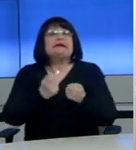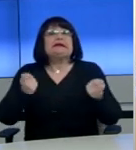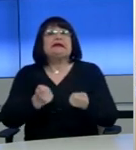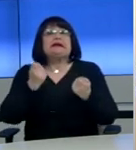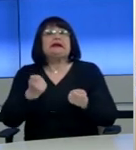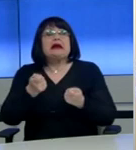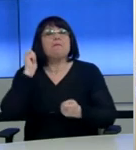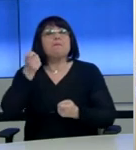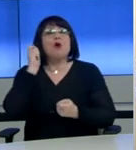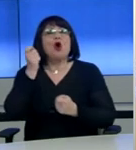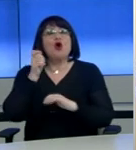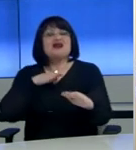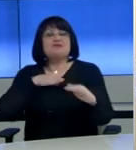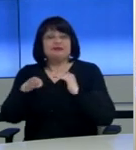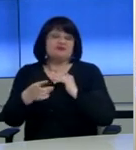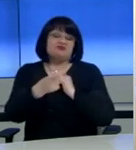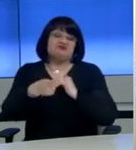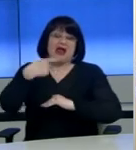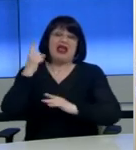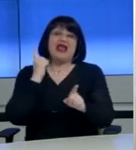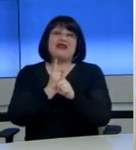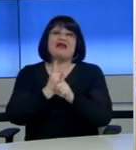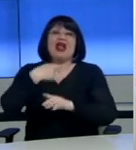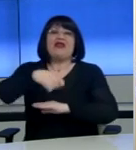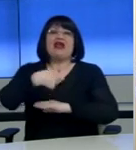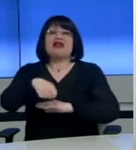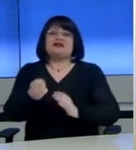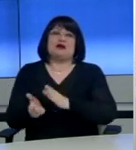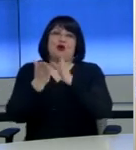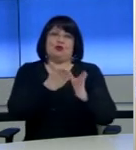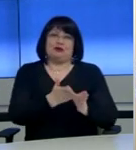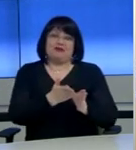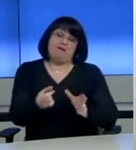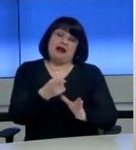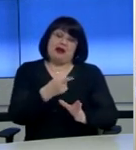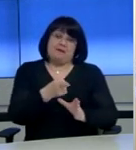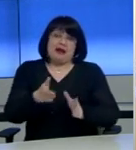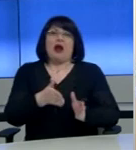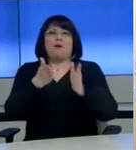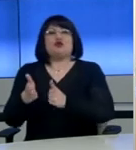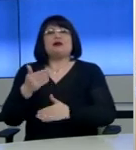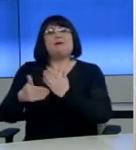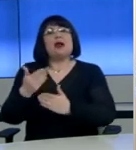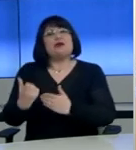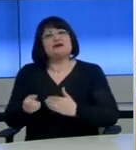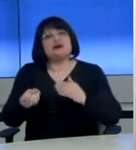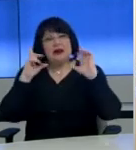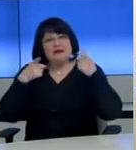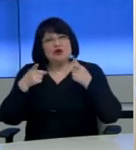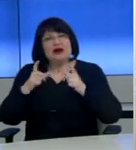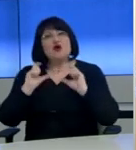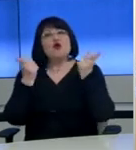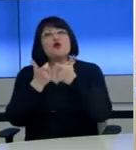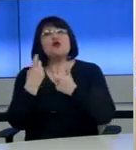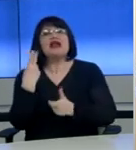πολιτικό ρεμβασισμό των ειδικών δικαστηρίων από τη μια μεριά και στην παράδοση που έχει η οικογένειά